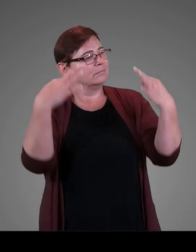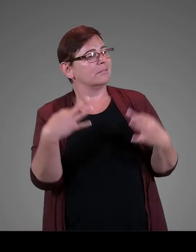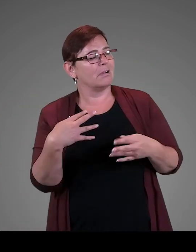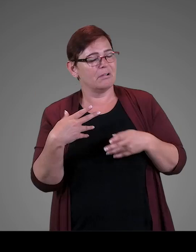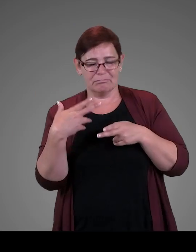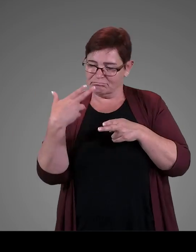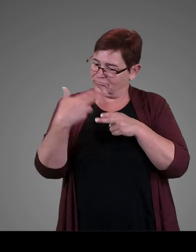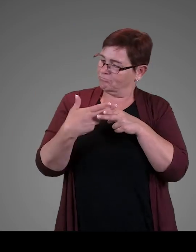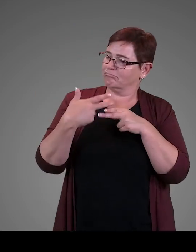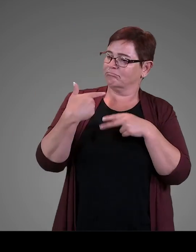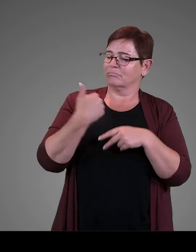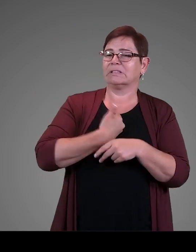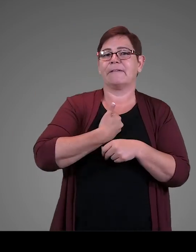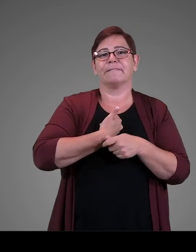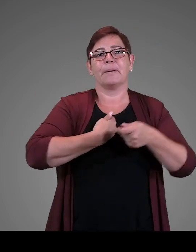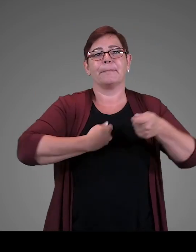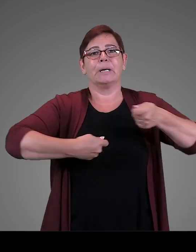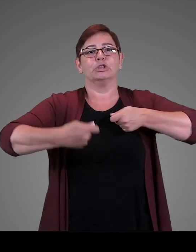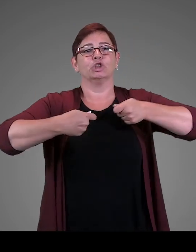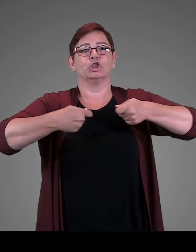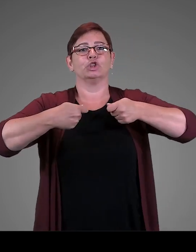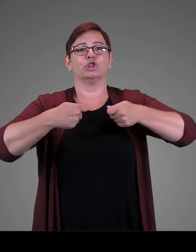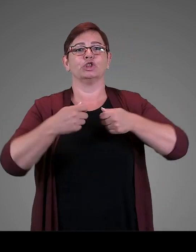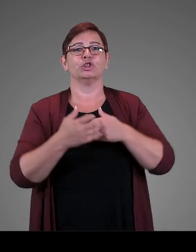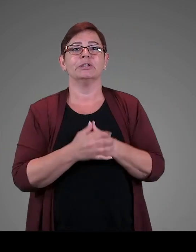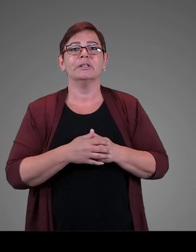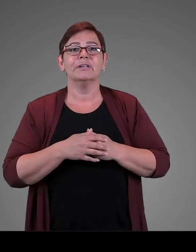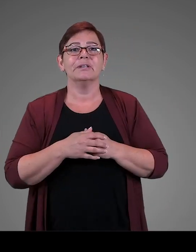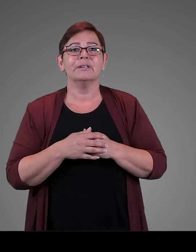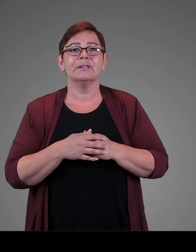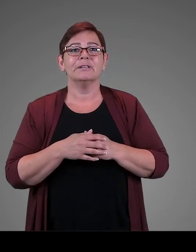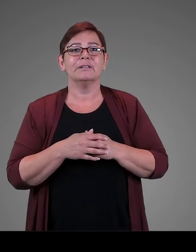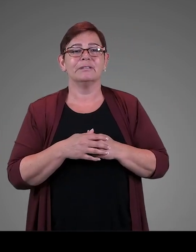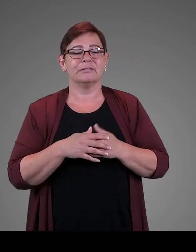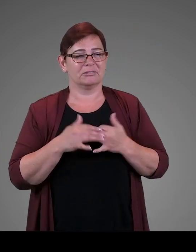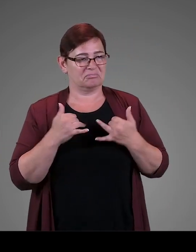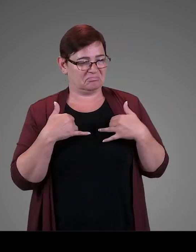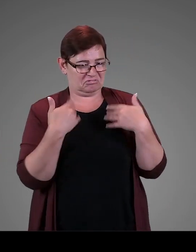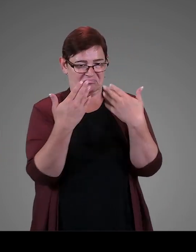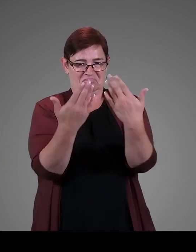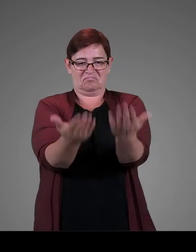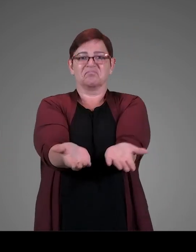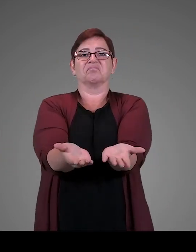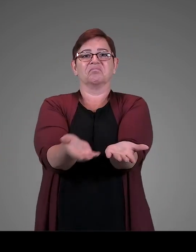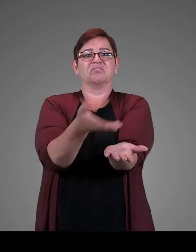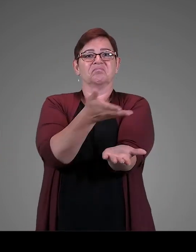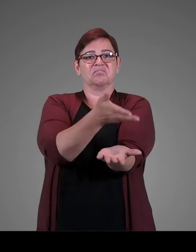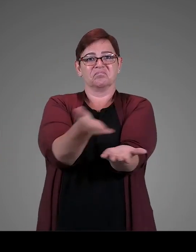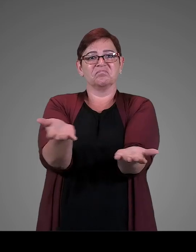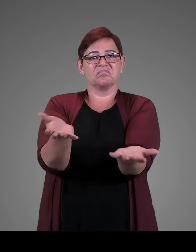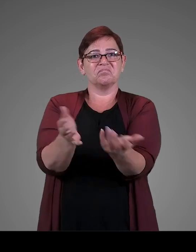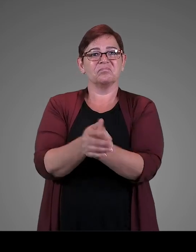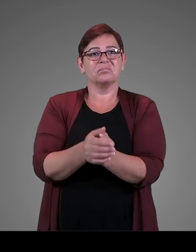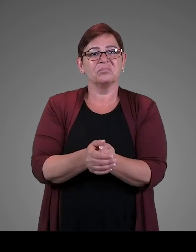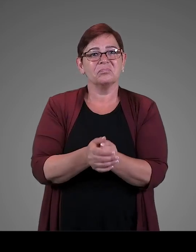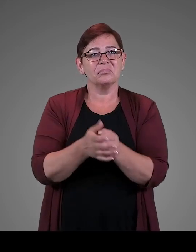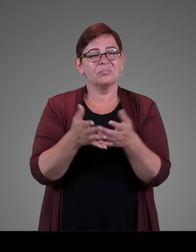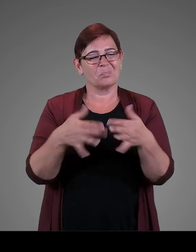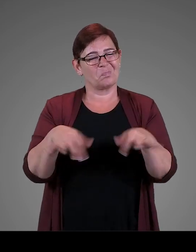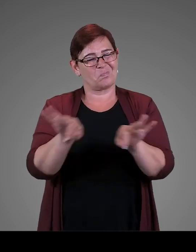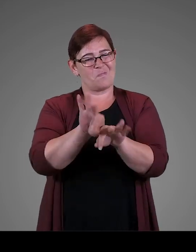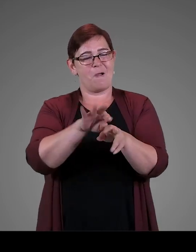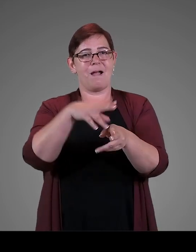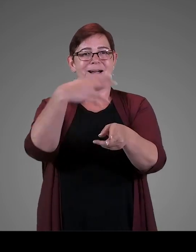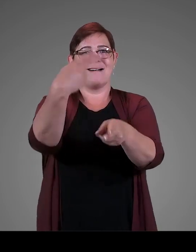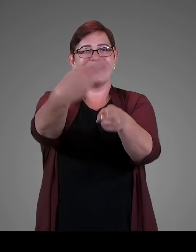décidé de se nommer comme autogéré. Je laisse ça comme ça sur la table, mais c'est important de nommer